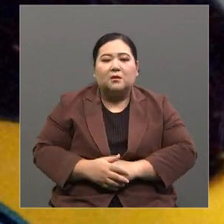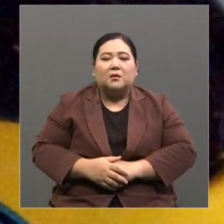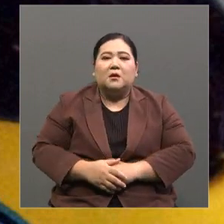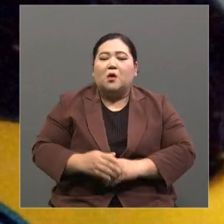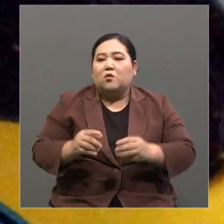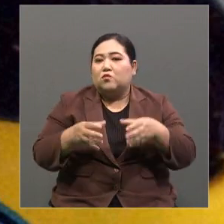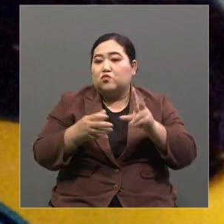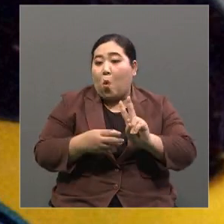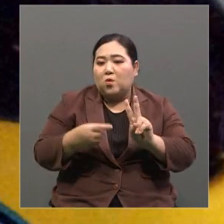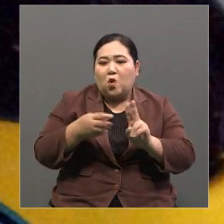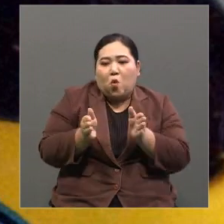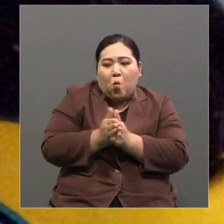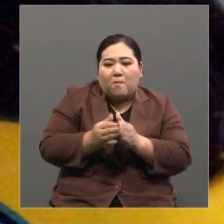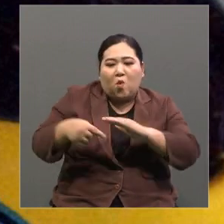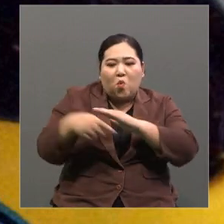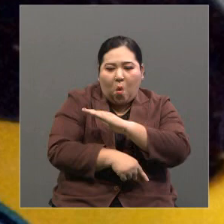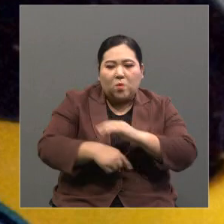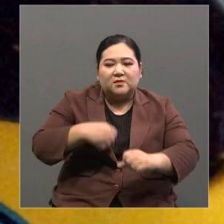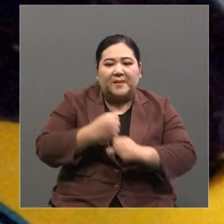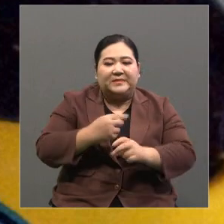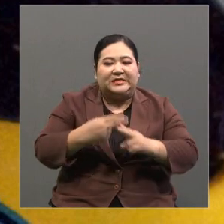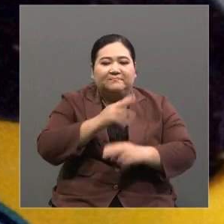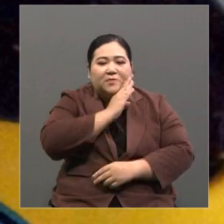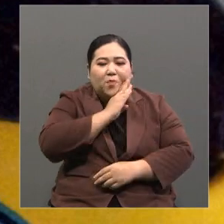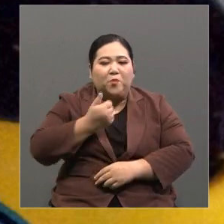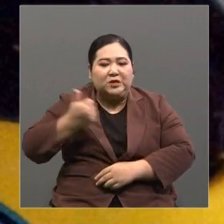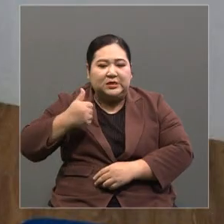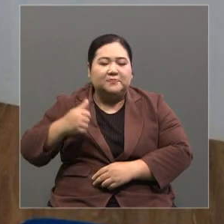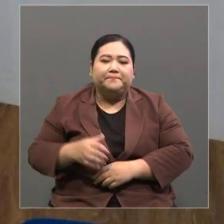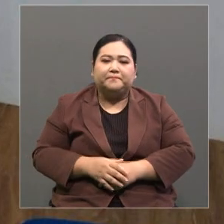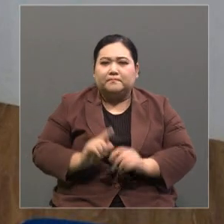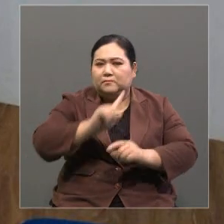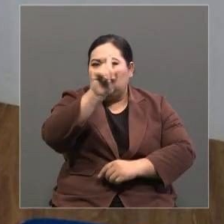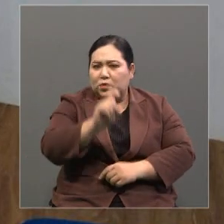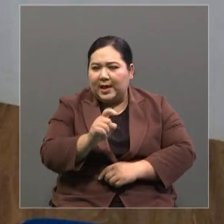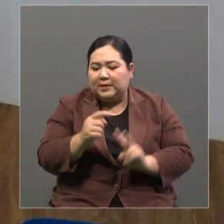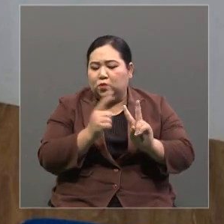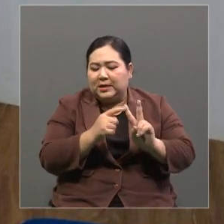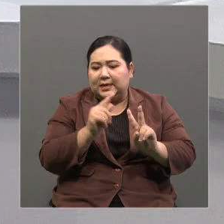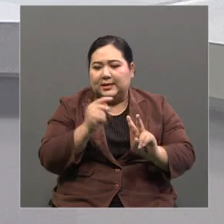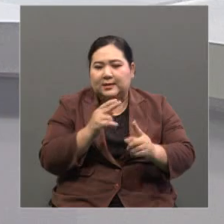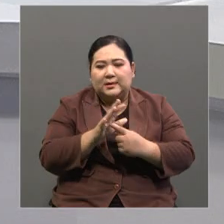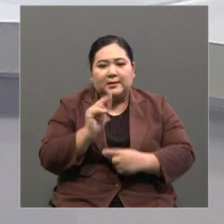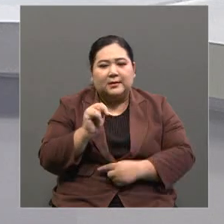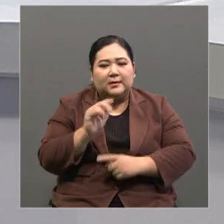เป็นบุคคลอื่นค่ะอย่างที่บอกไปต้องไปตรวจสอบกันต่อว่าทัศนัยไปเอาข้อมูลมาจากไหนญาติของตำรวจทั้ง6นายนะคะ